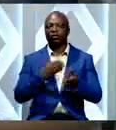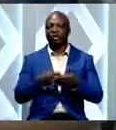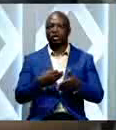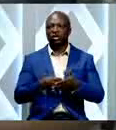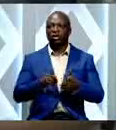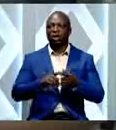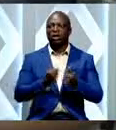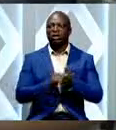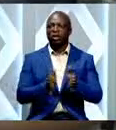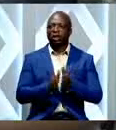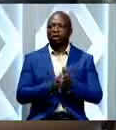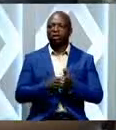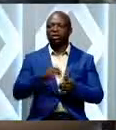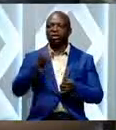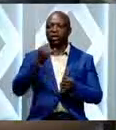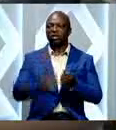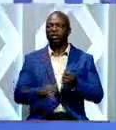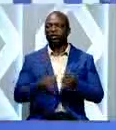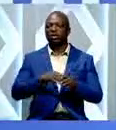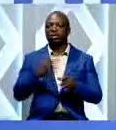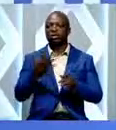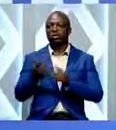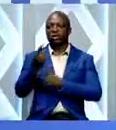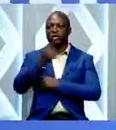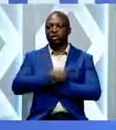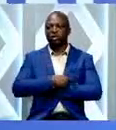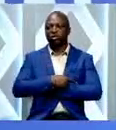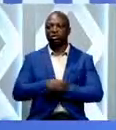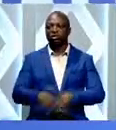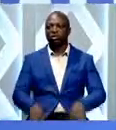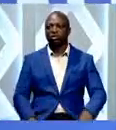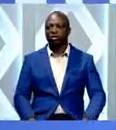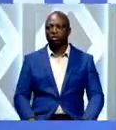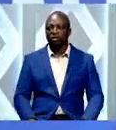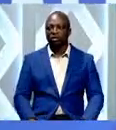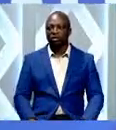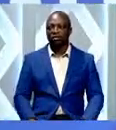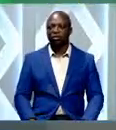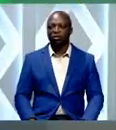cette rencontre qui s'achève dans 5 jours.